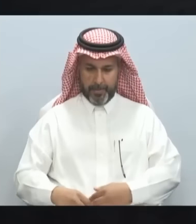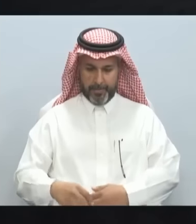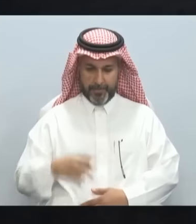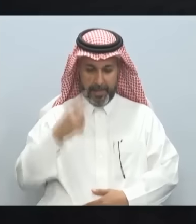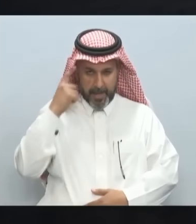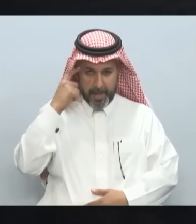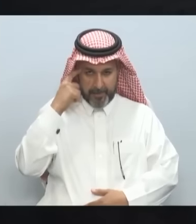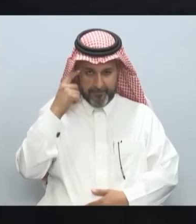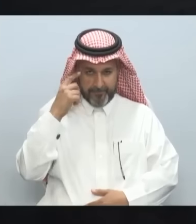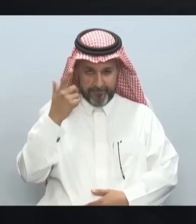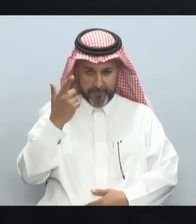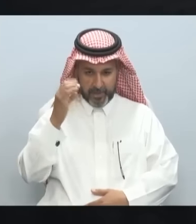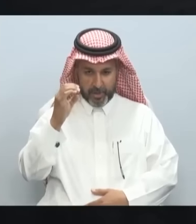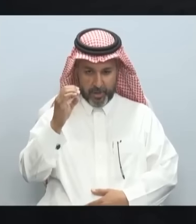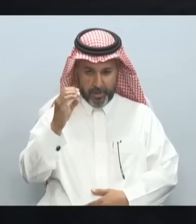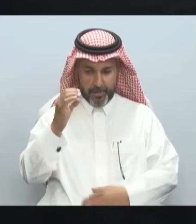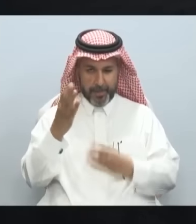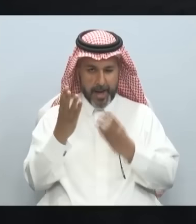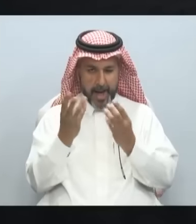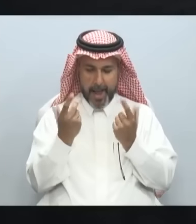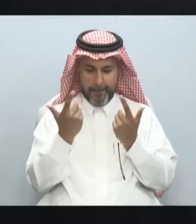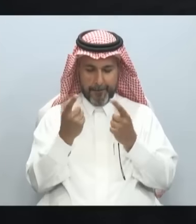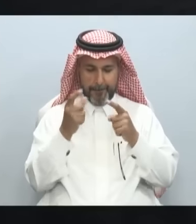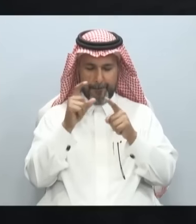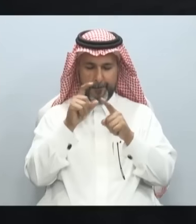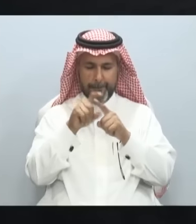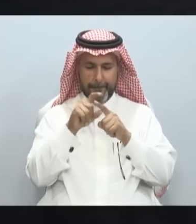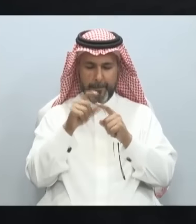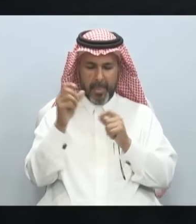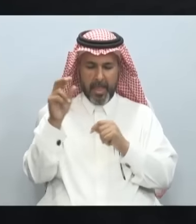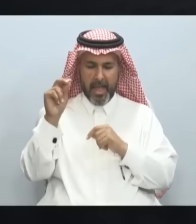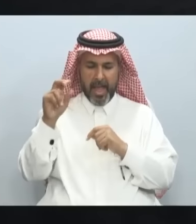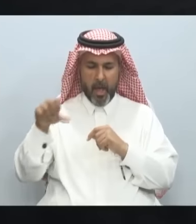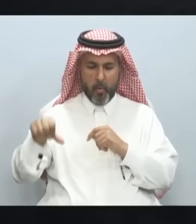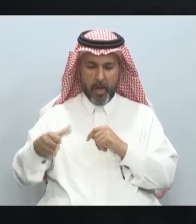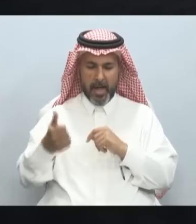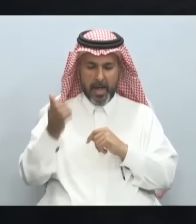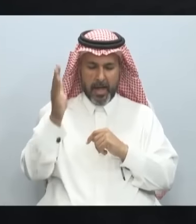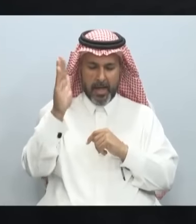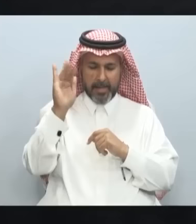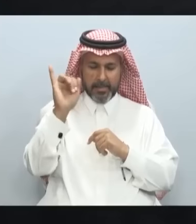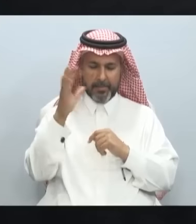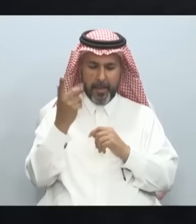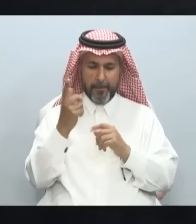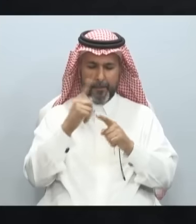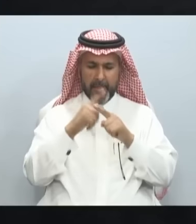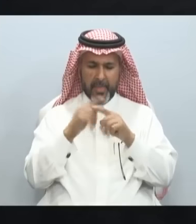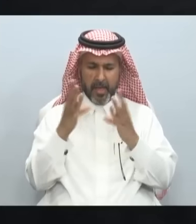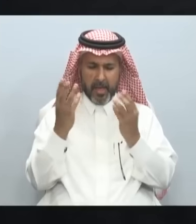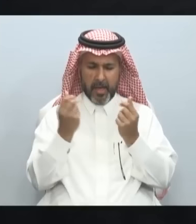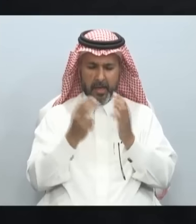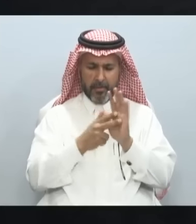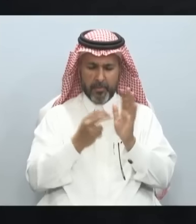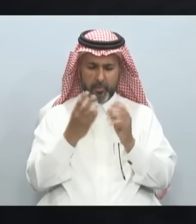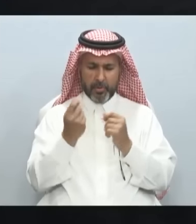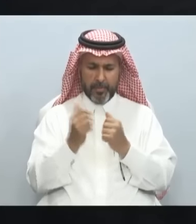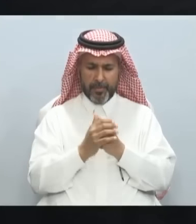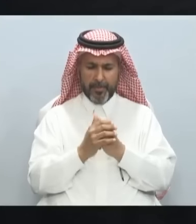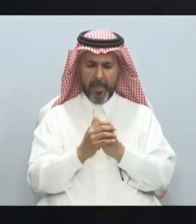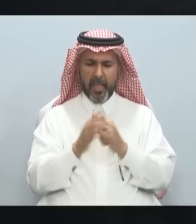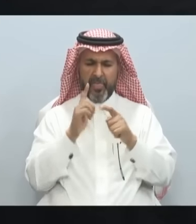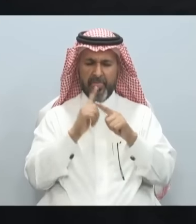هاي مبدعين حددت قواسم العدد سته مبدعين بارك الله فيكم ابغاكم تجيبوا لي الاعداد اللي